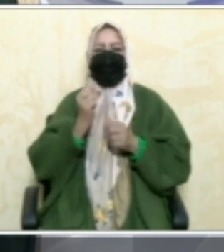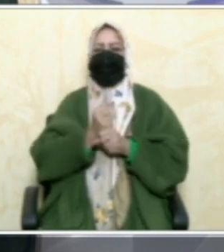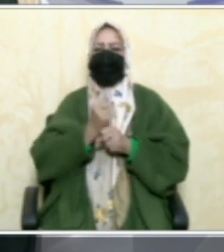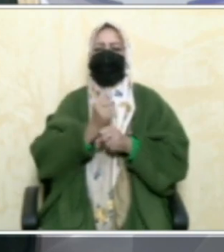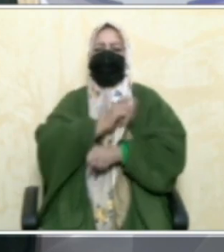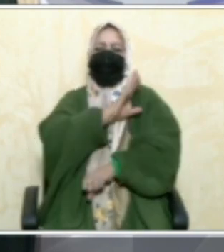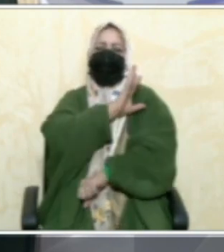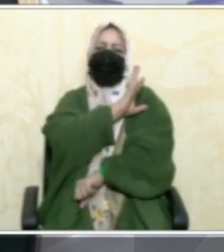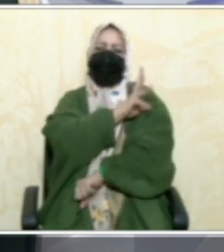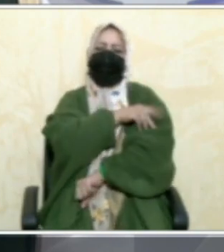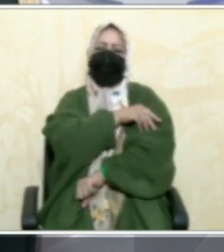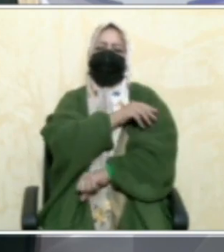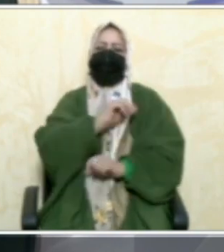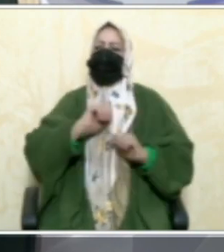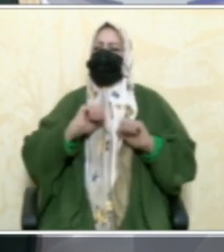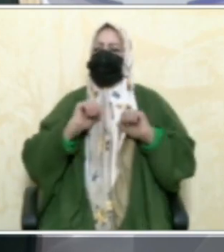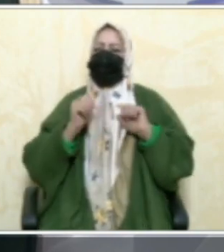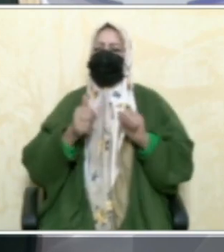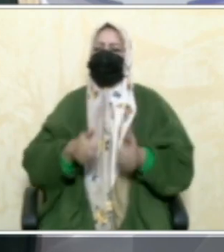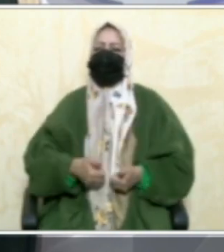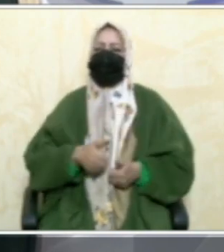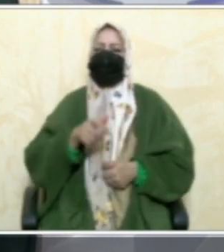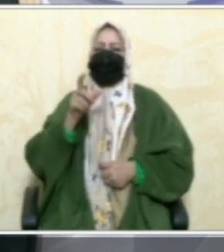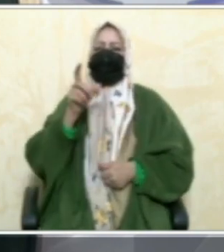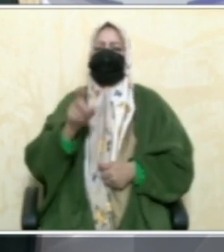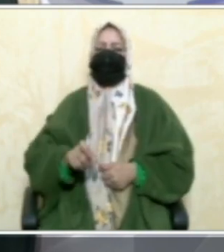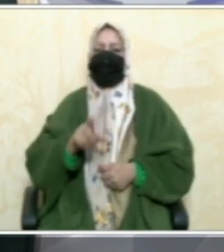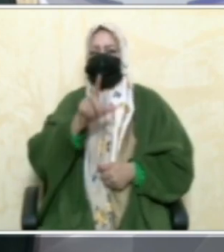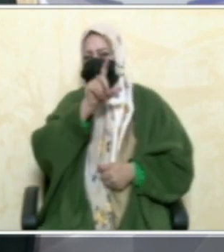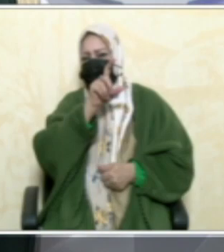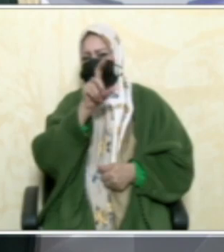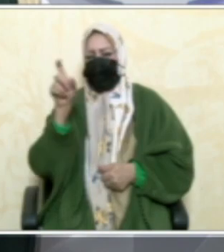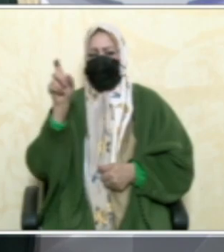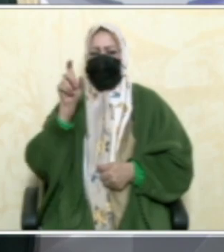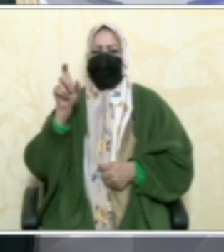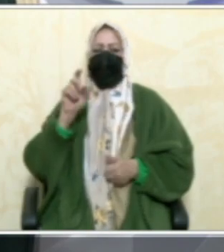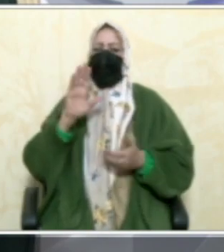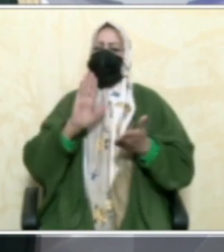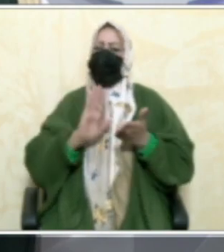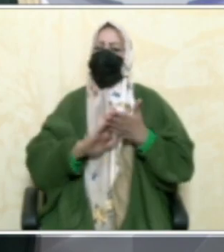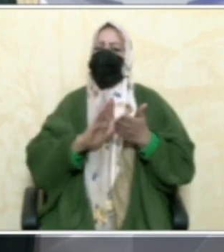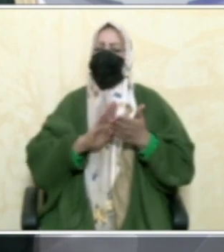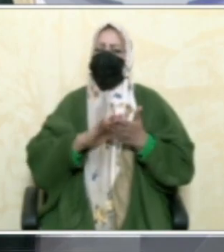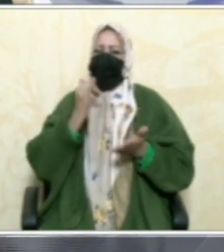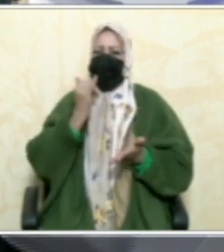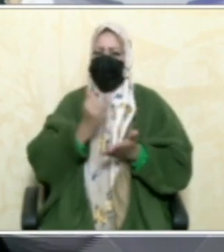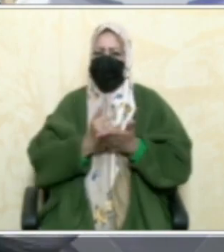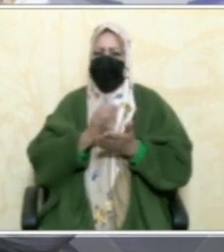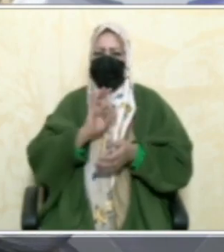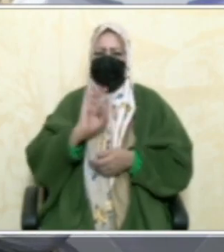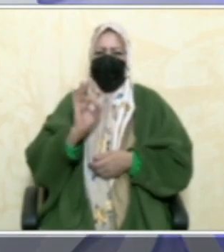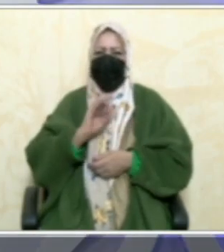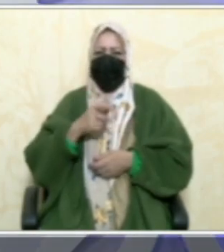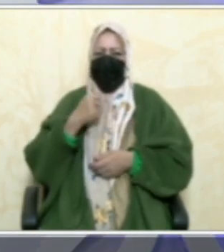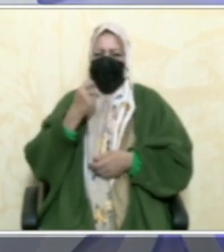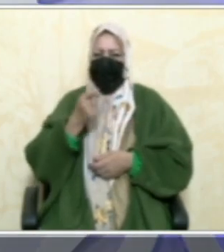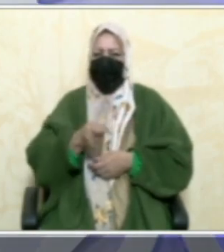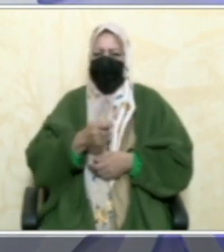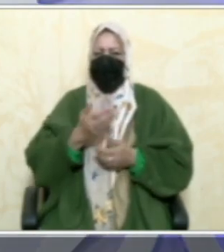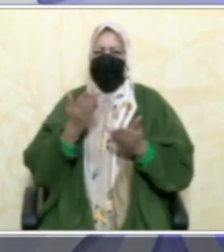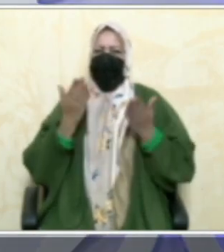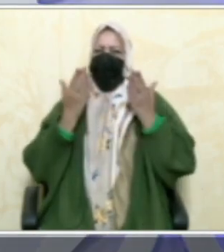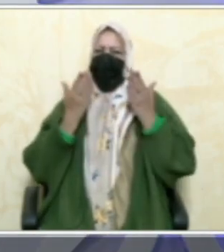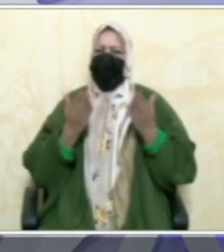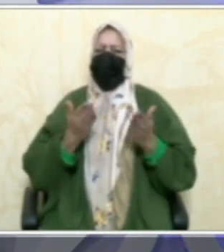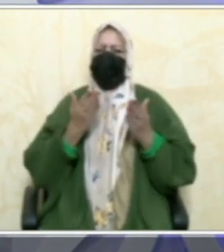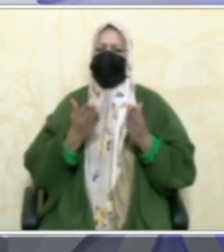شخص مسلم للنصرة واجب عليه، إما بالمال وإما بالدعاء وإما بالكلمة وإما